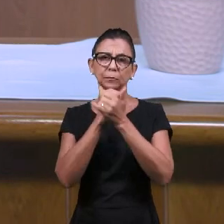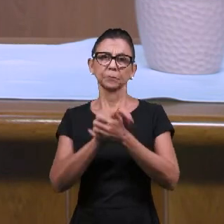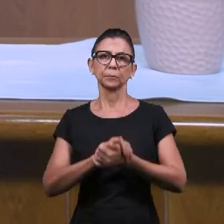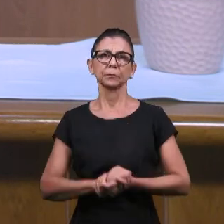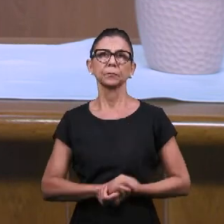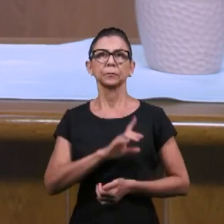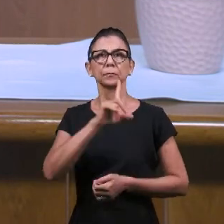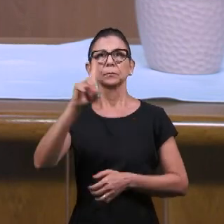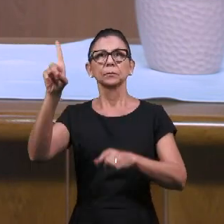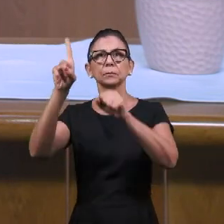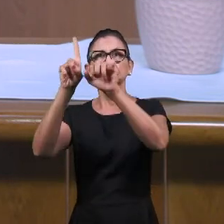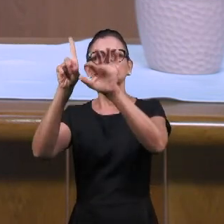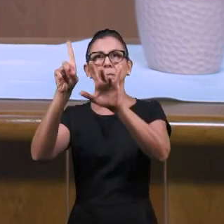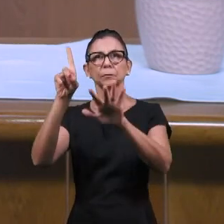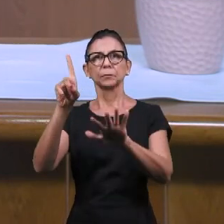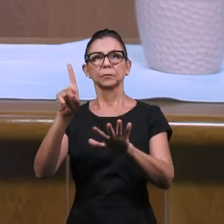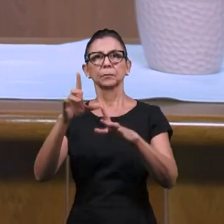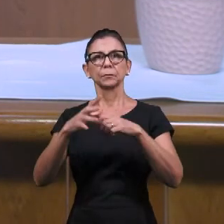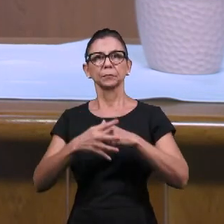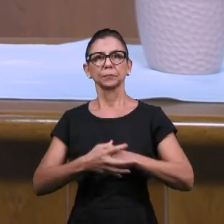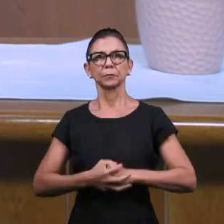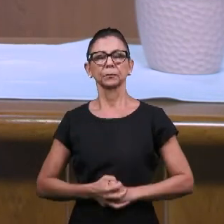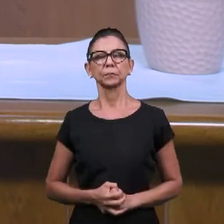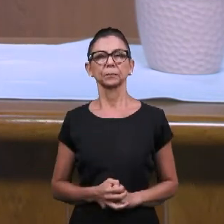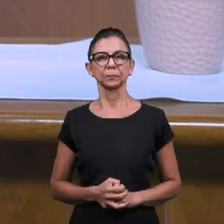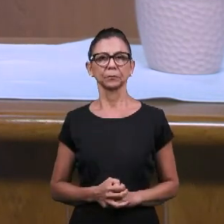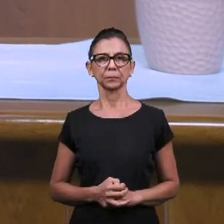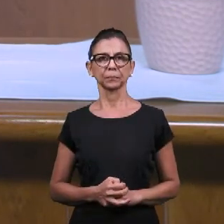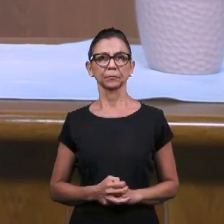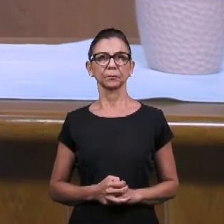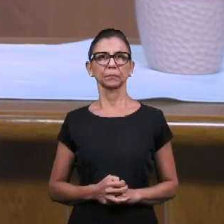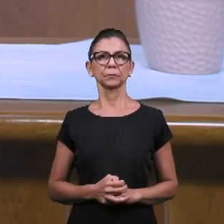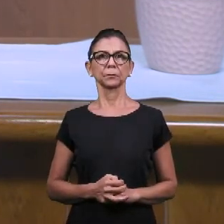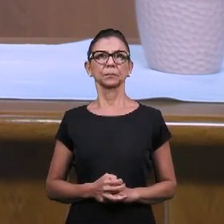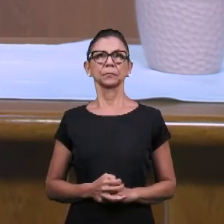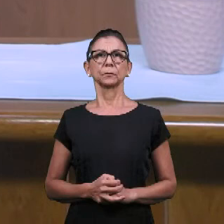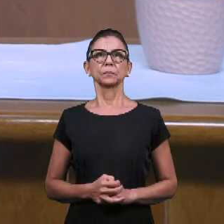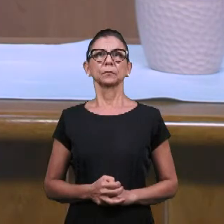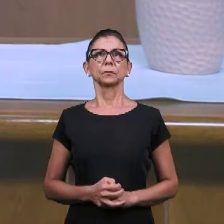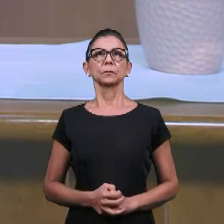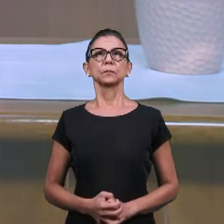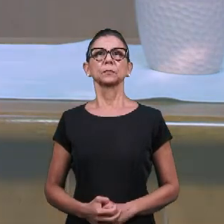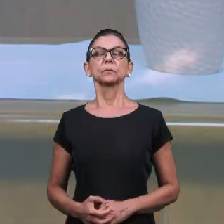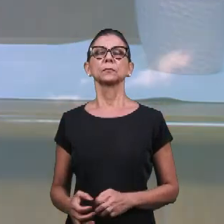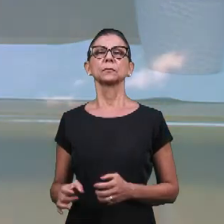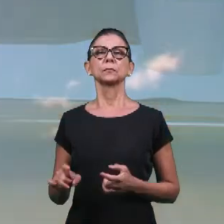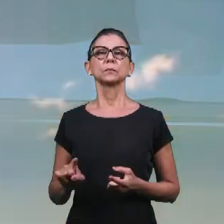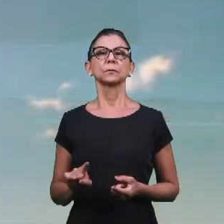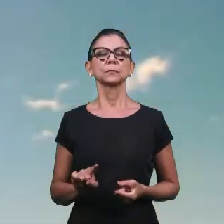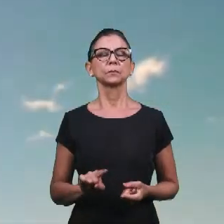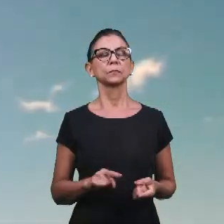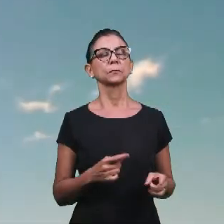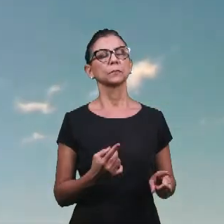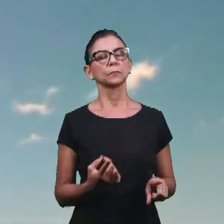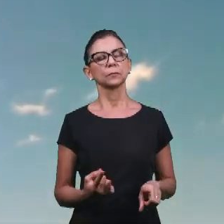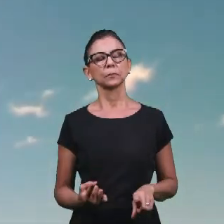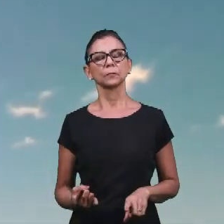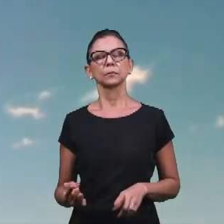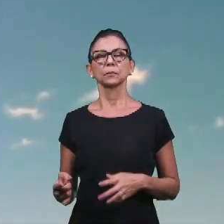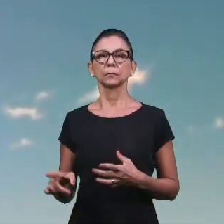и Он способен простить человека в этот час. Да благословит нас Господь!